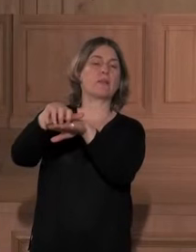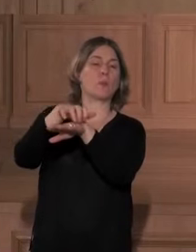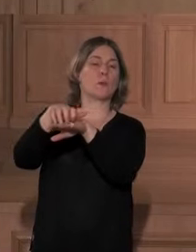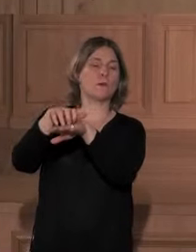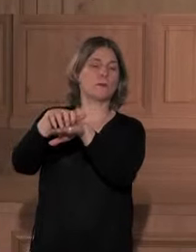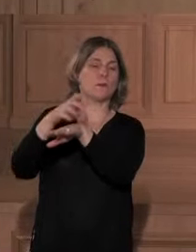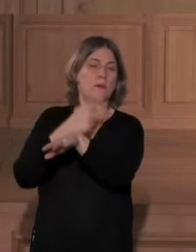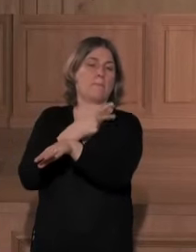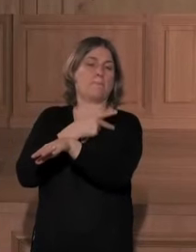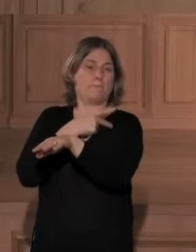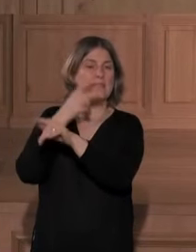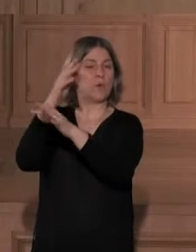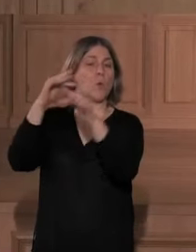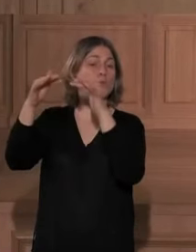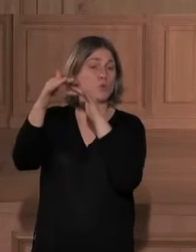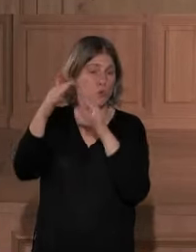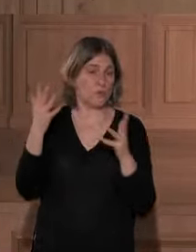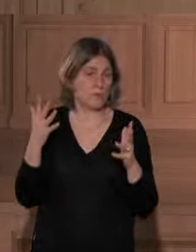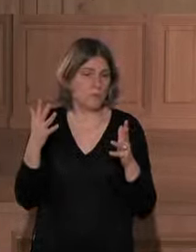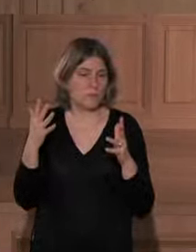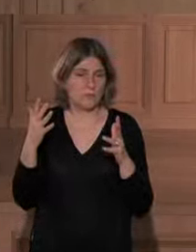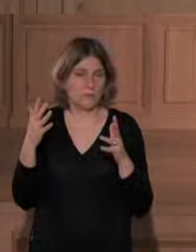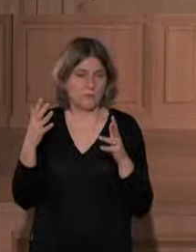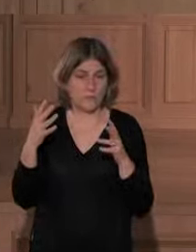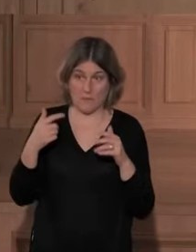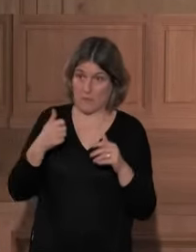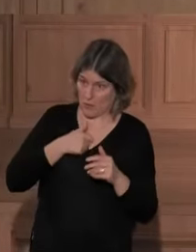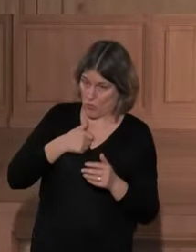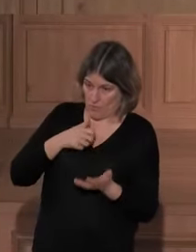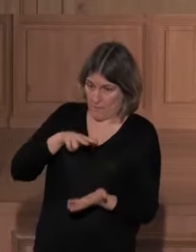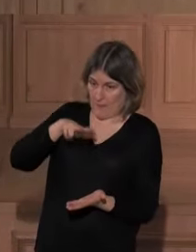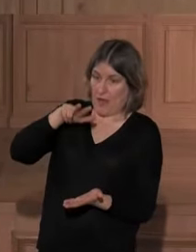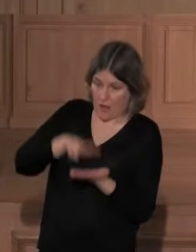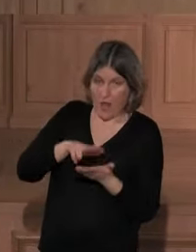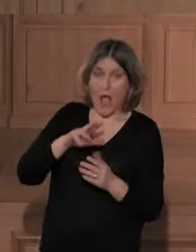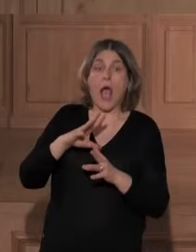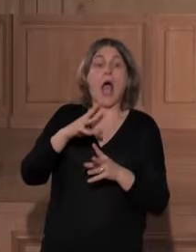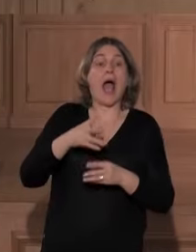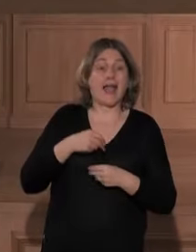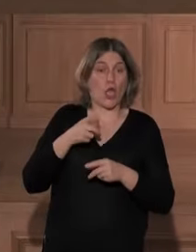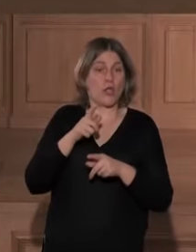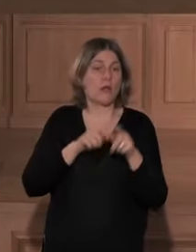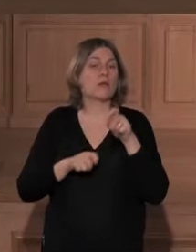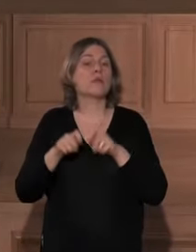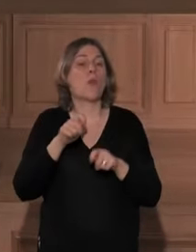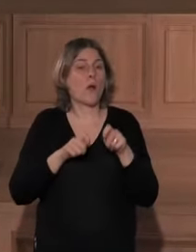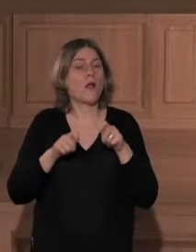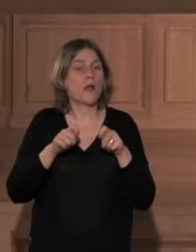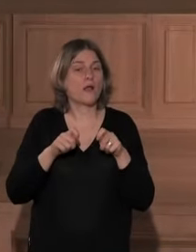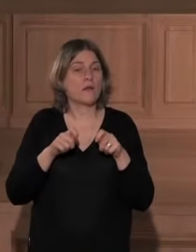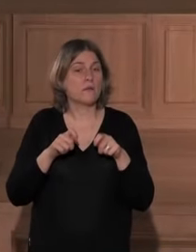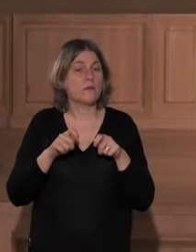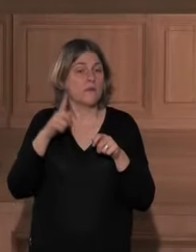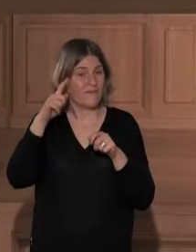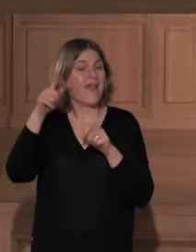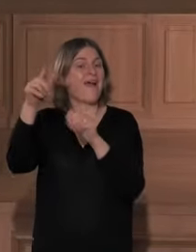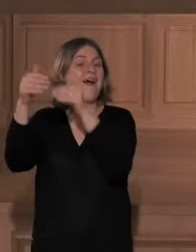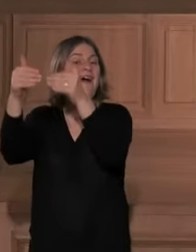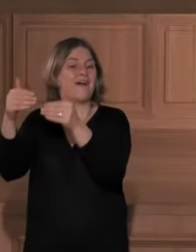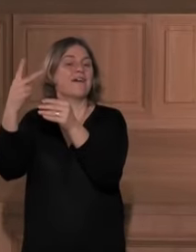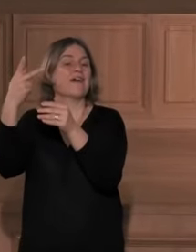concerne le médico-social, et c'est normal. Depuis 2007, j'ai un agrément sur un accueil temporaire, je sais très bien comment ça marche, c'est un arrêté. Sauf que